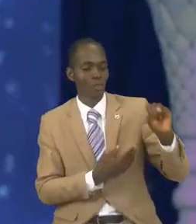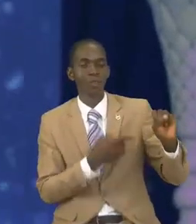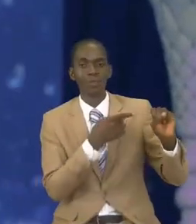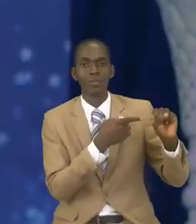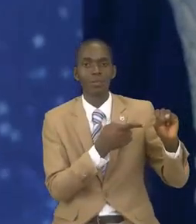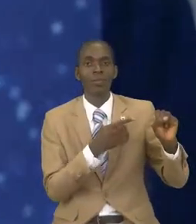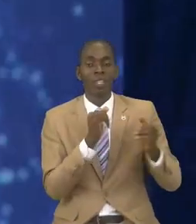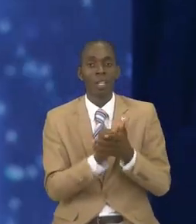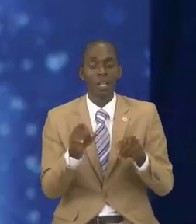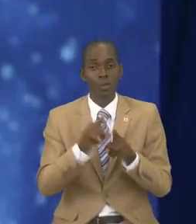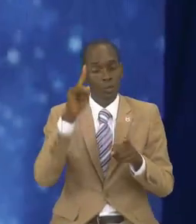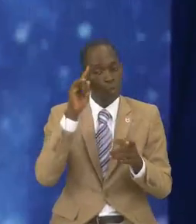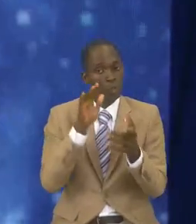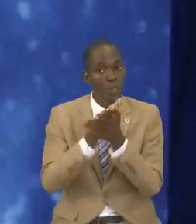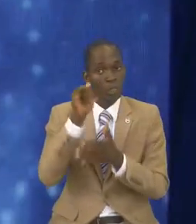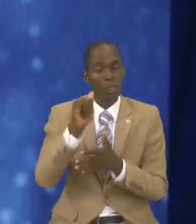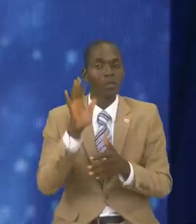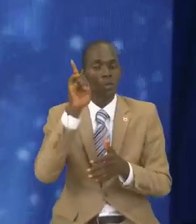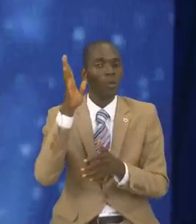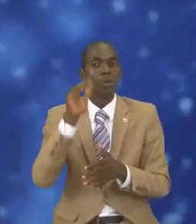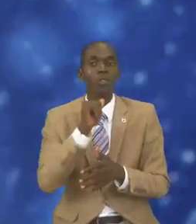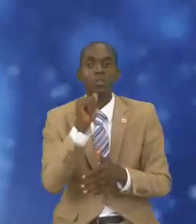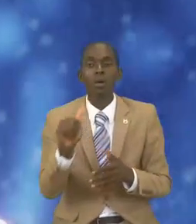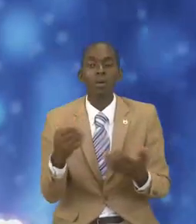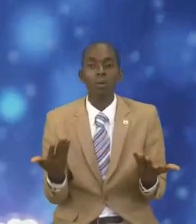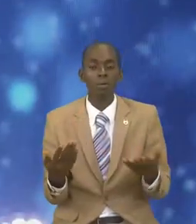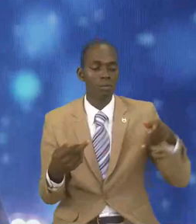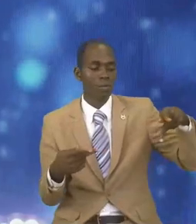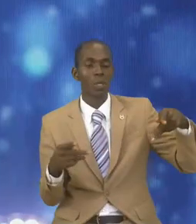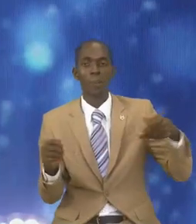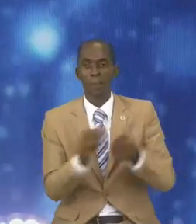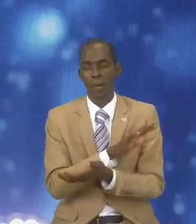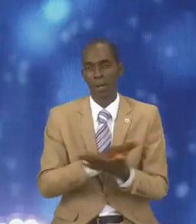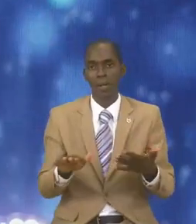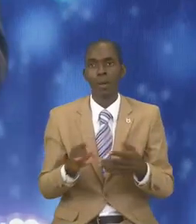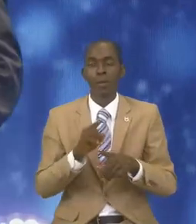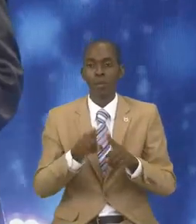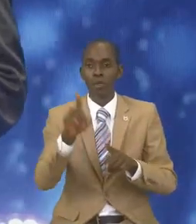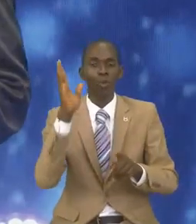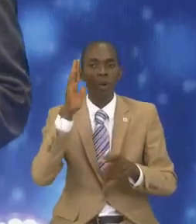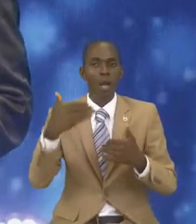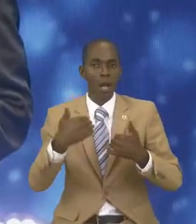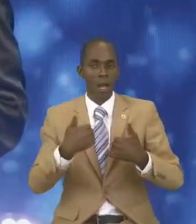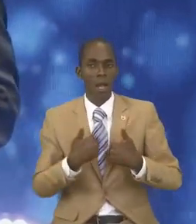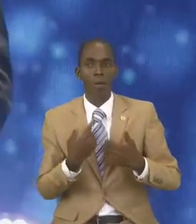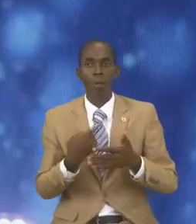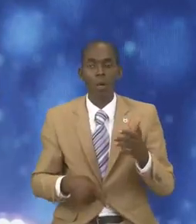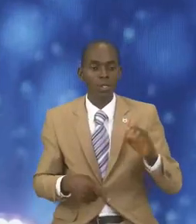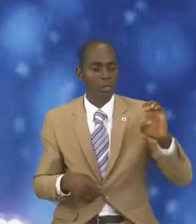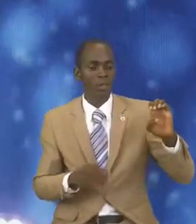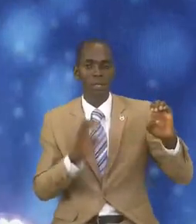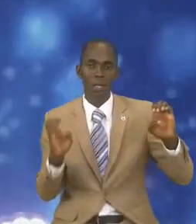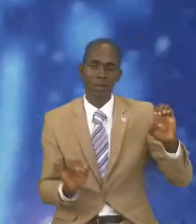Comme tu crois en lui, que tu ne périsses point, mais que tu aies la vie éternelle. Éternelle, la